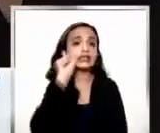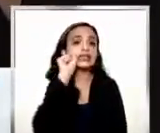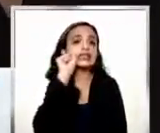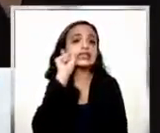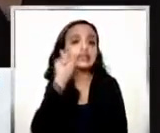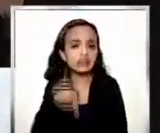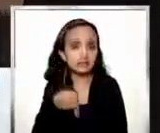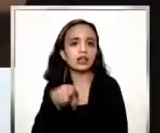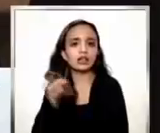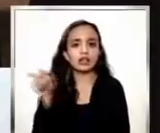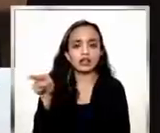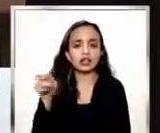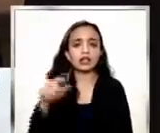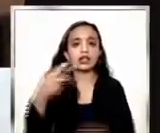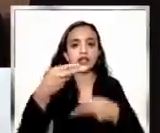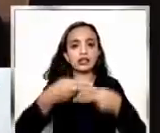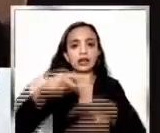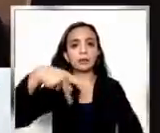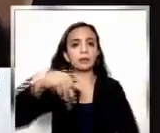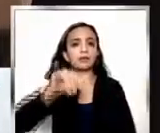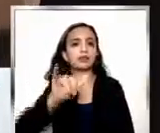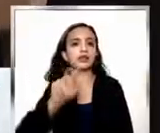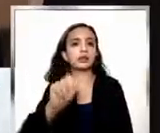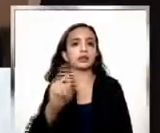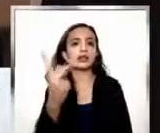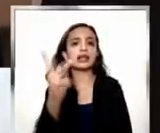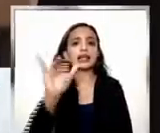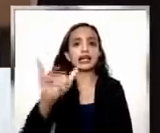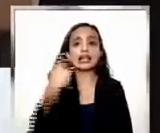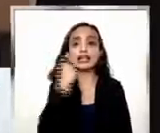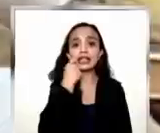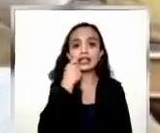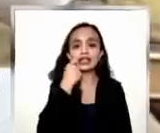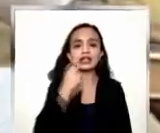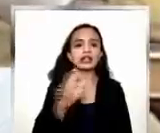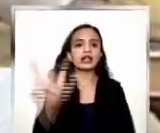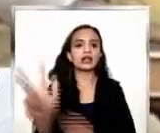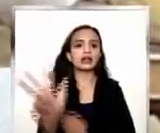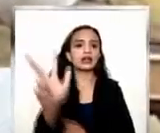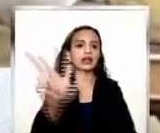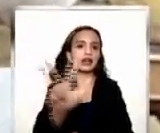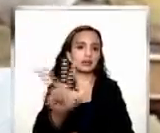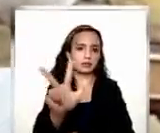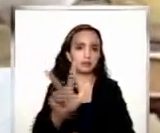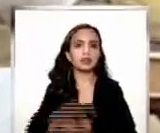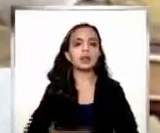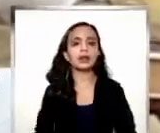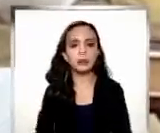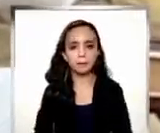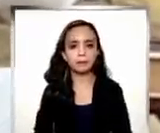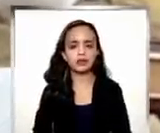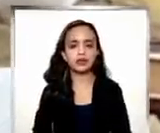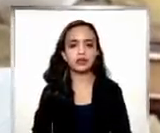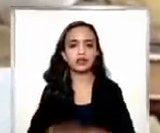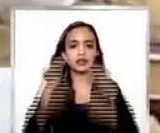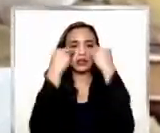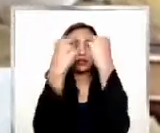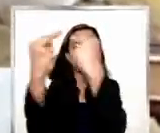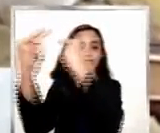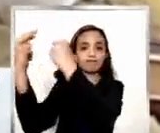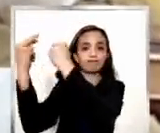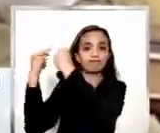si Pinky Aquino-Abellada kaninang pasado alas 3 ng hapon. Nagbalik tanaw ang magkakapatid sa